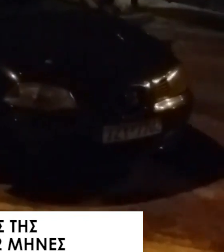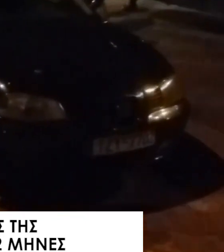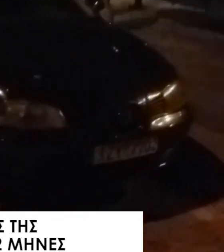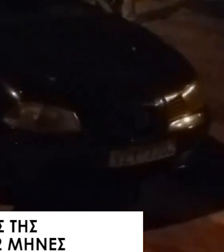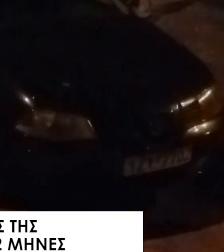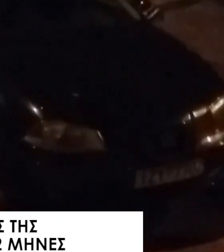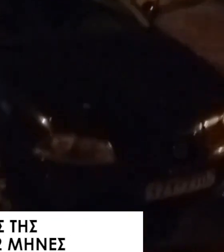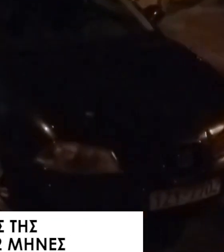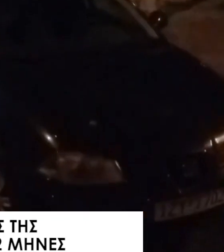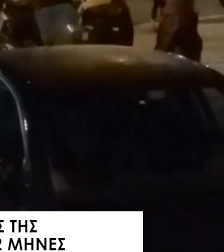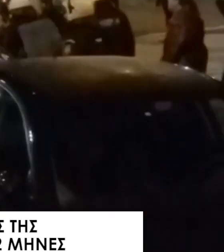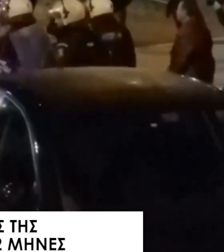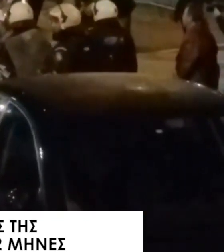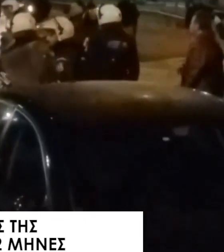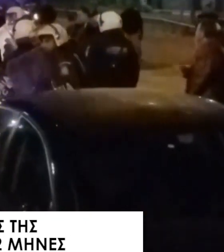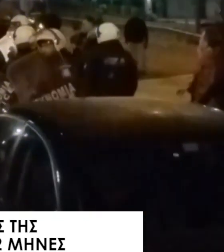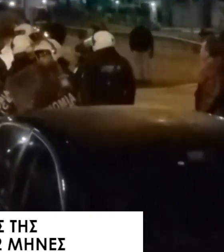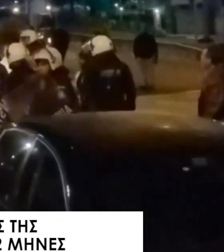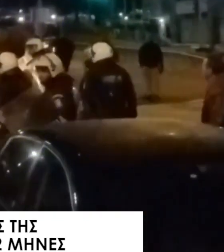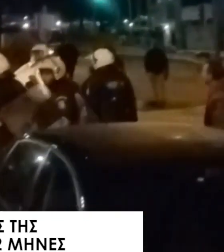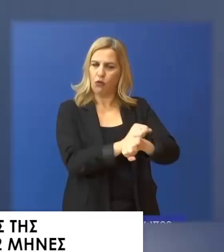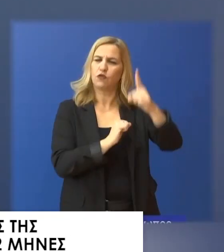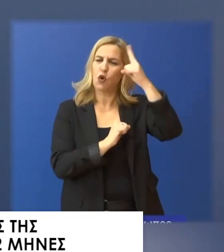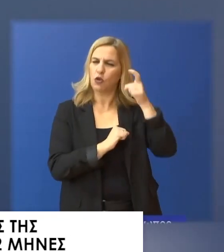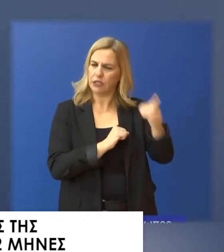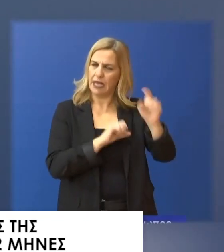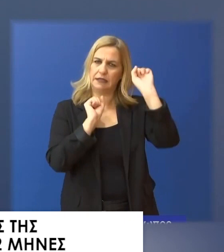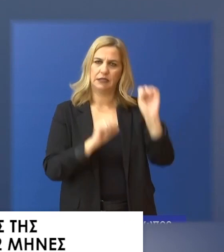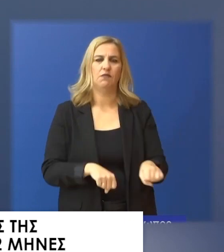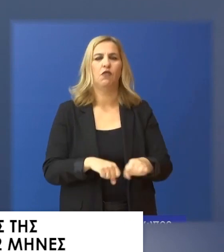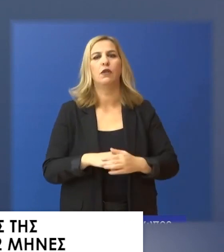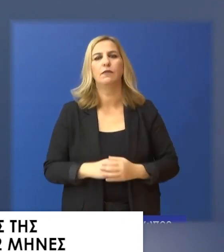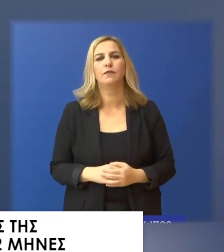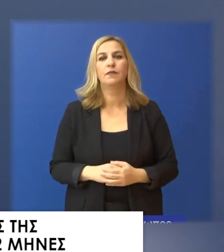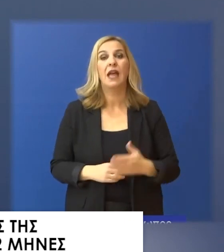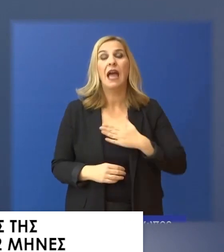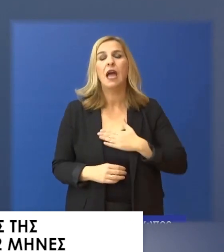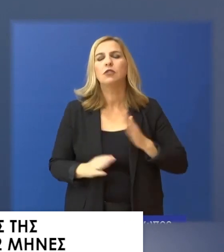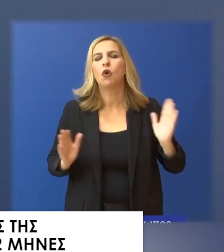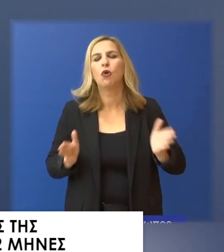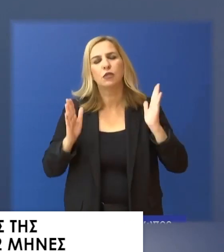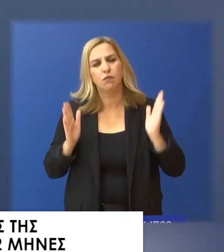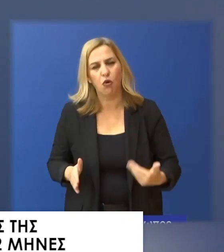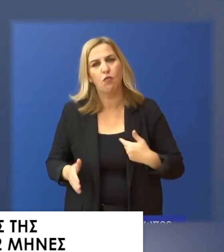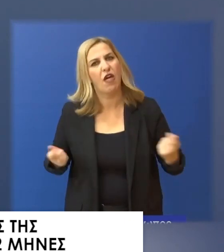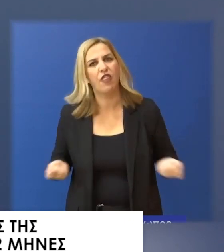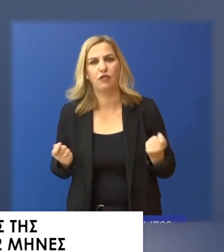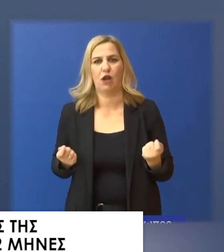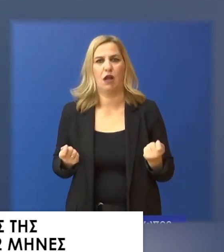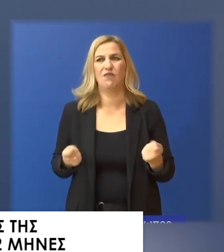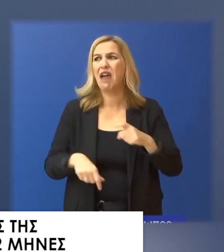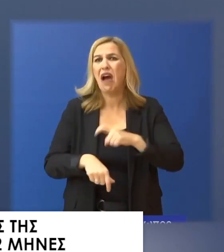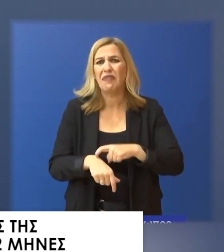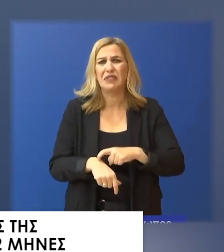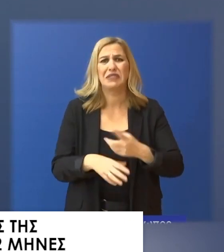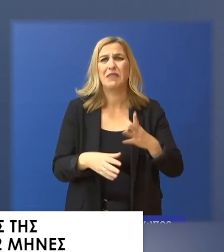ευρωπαϊκής ομοσπονδίας ποδοσφαίρου δήλωσε ο κύριος μαρινάκης οφείλουμε να κάνουμε ότι περνά από το χέρι μας το οφείλουμε σε όλα τα θύματα